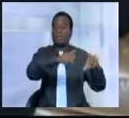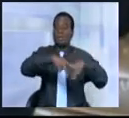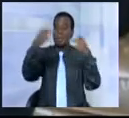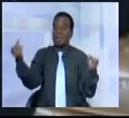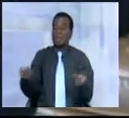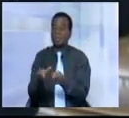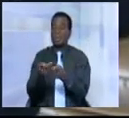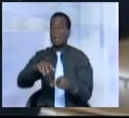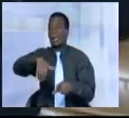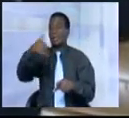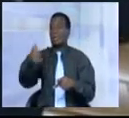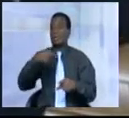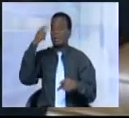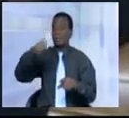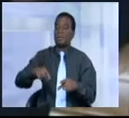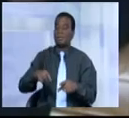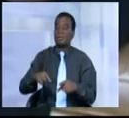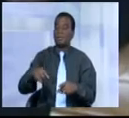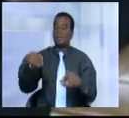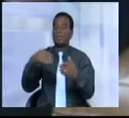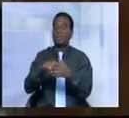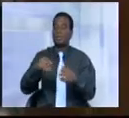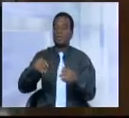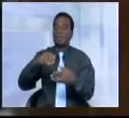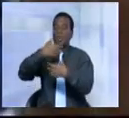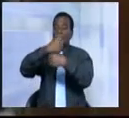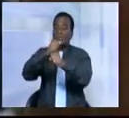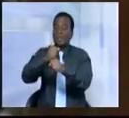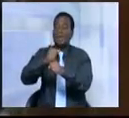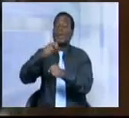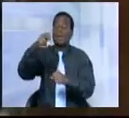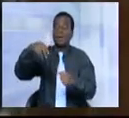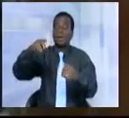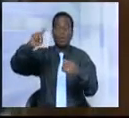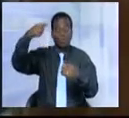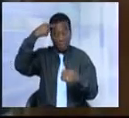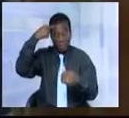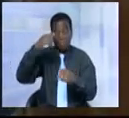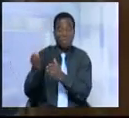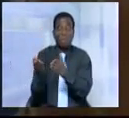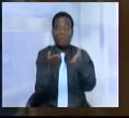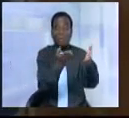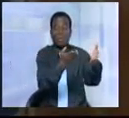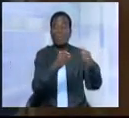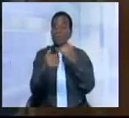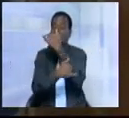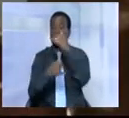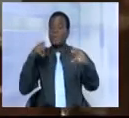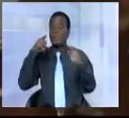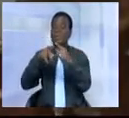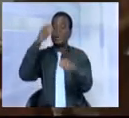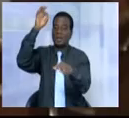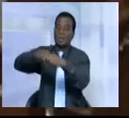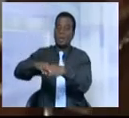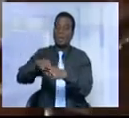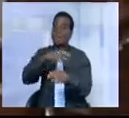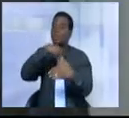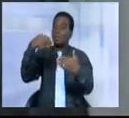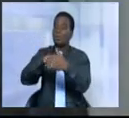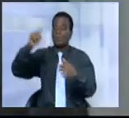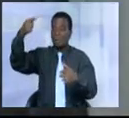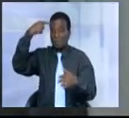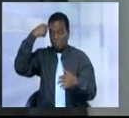Mehdi Djoma, qui devra former un gouvernement d'indépendants pour emmener le pays vers des élections. Ce nouveau gouvernement héritera d'un pays